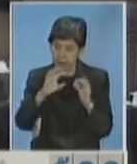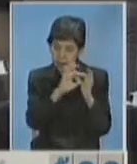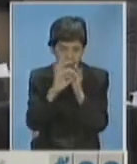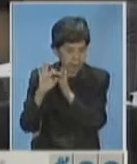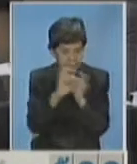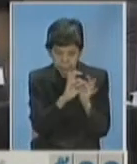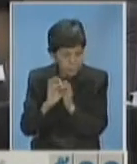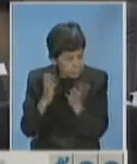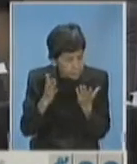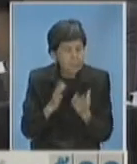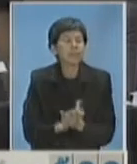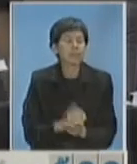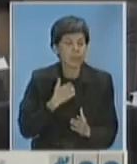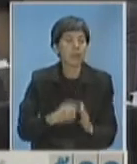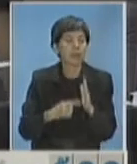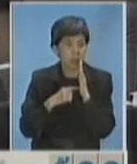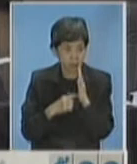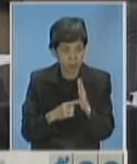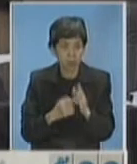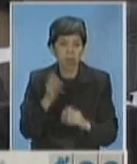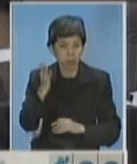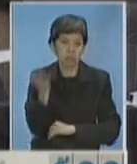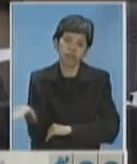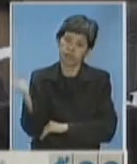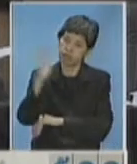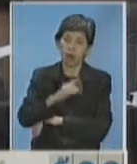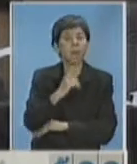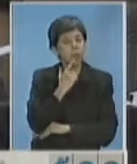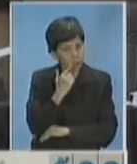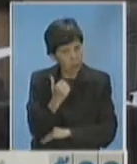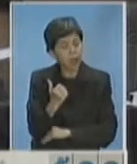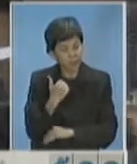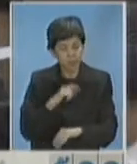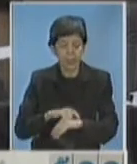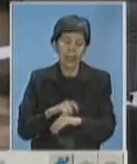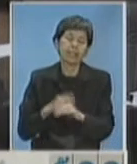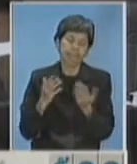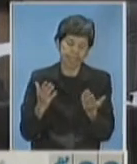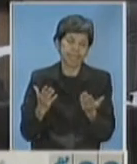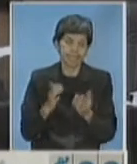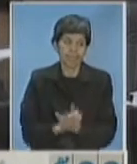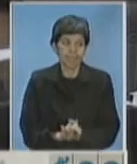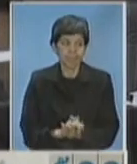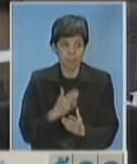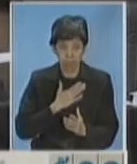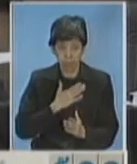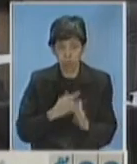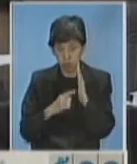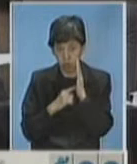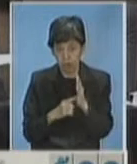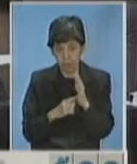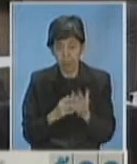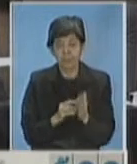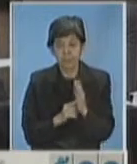ยเหตุผลที่ได้กล่าวมาเป็นตัวอย่างนะคะถ้าให้พูดทั้งวันก็ยังได้อีกเยอะแต่ว่าด้วยเวลาจำกัดนะคะข้อตัวอย่างที่ยกมาเป็นข้อสังเก